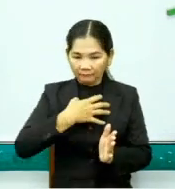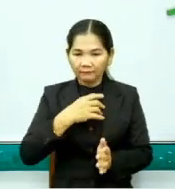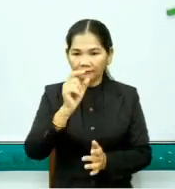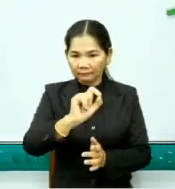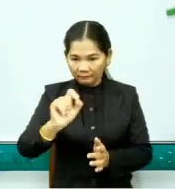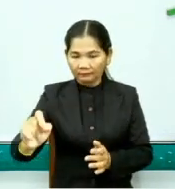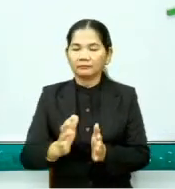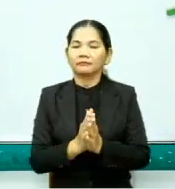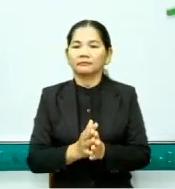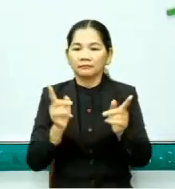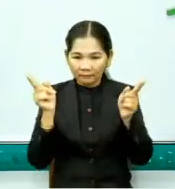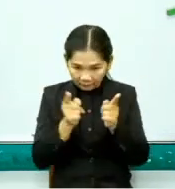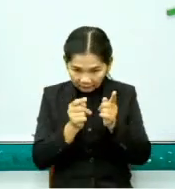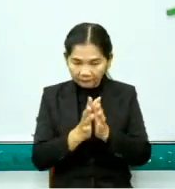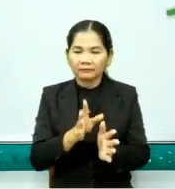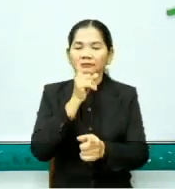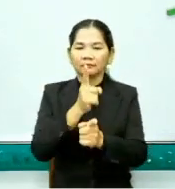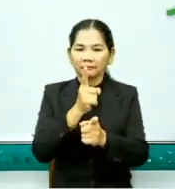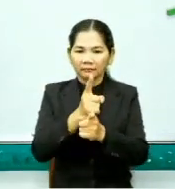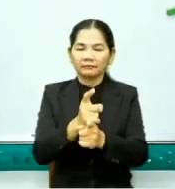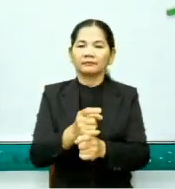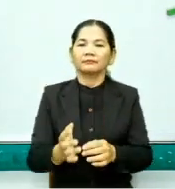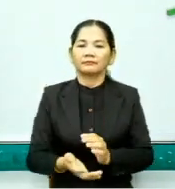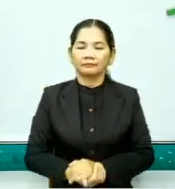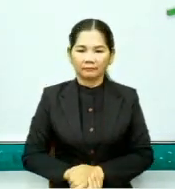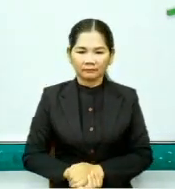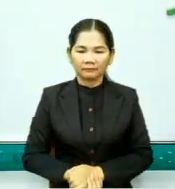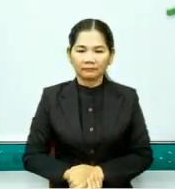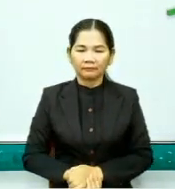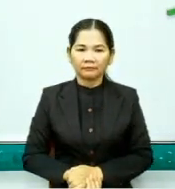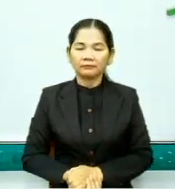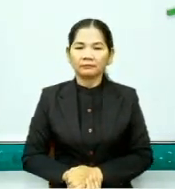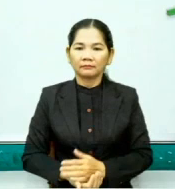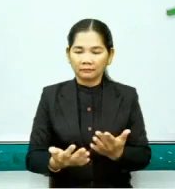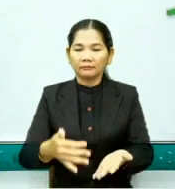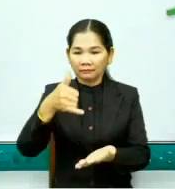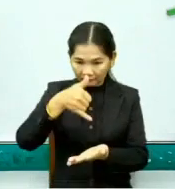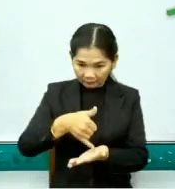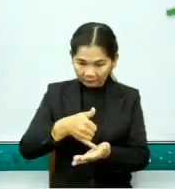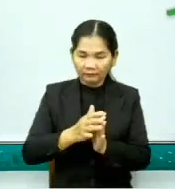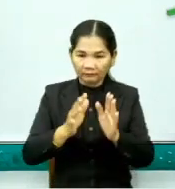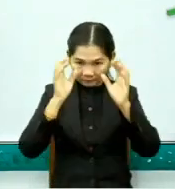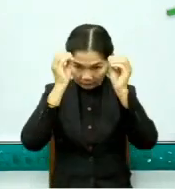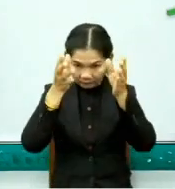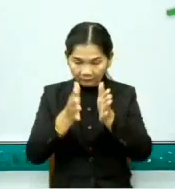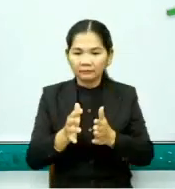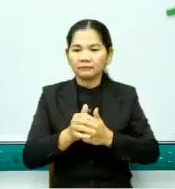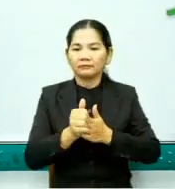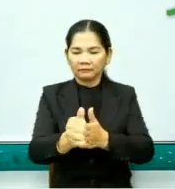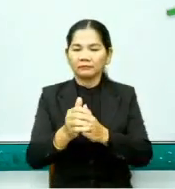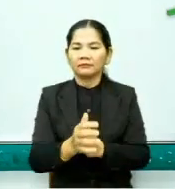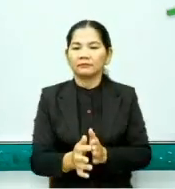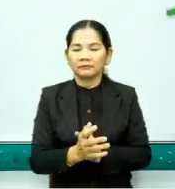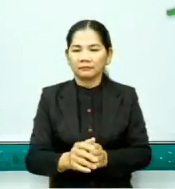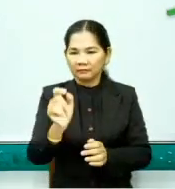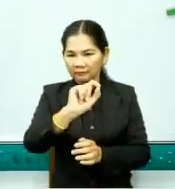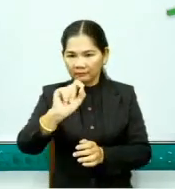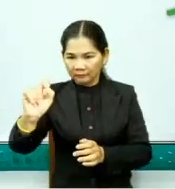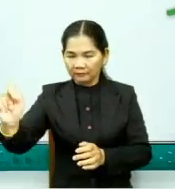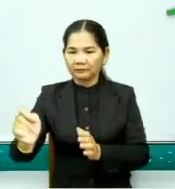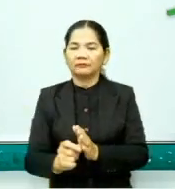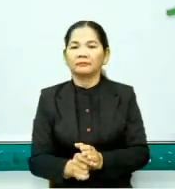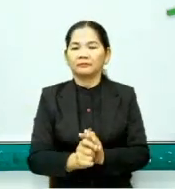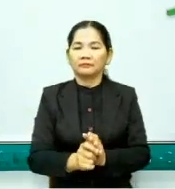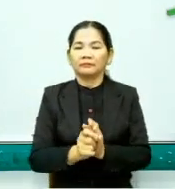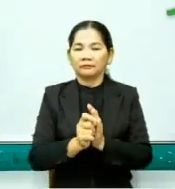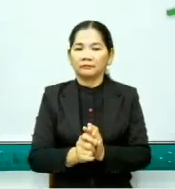xê ạc bọt khlê khlê ở bàn trâm trâu tiền ạc nìa chà dâng thằng ngày ní chà nè cứu nâng nôn con tiền ạc nìa tư sơ xê ạc